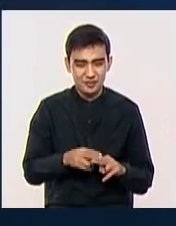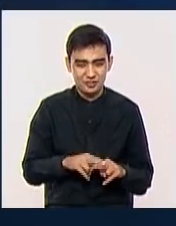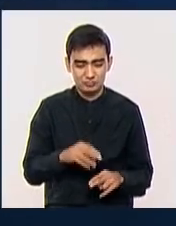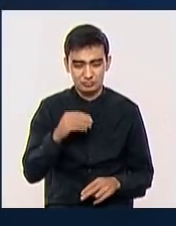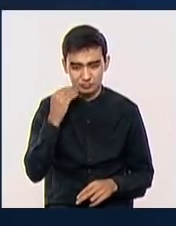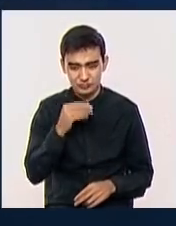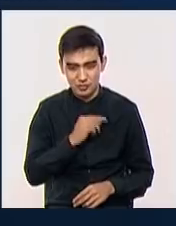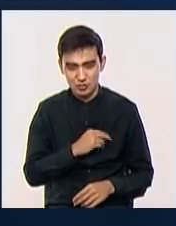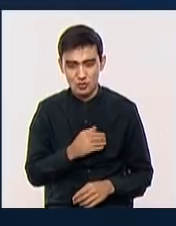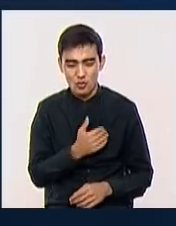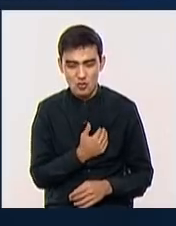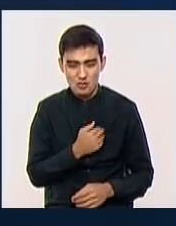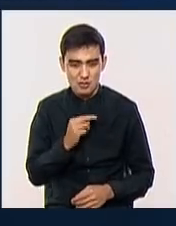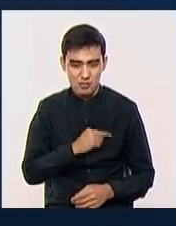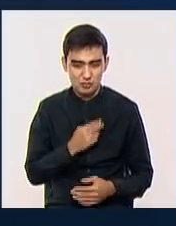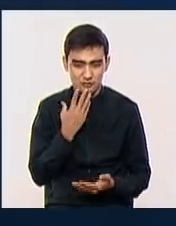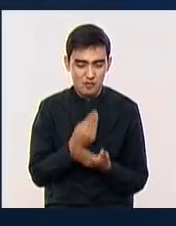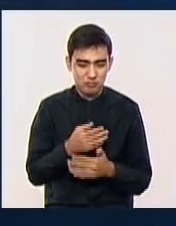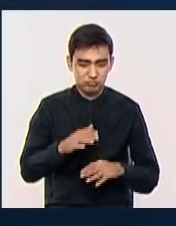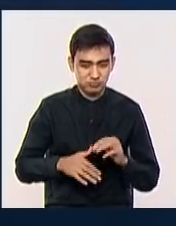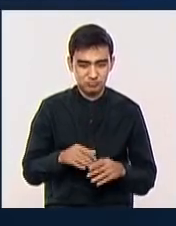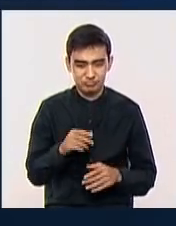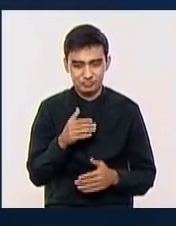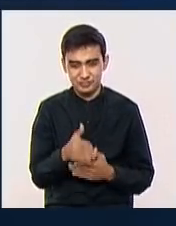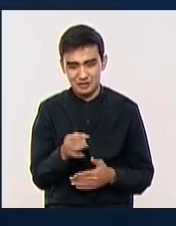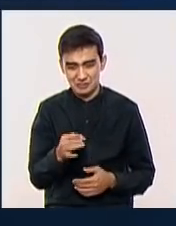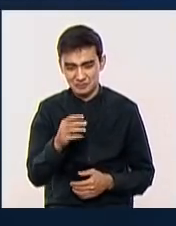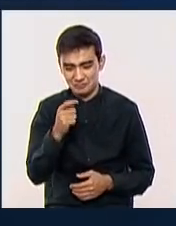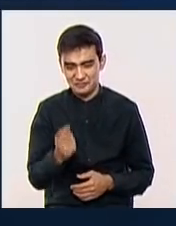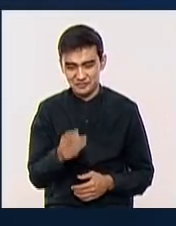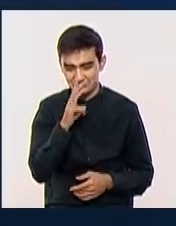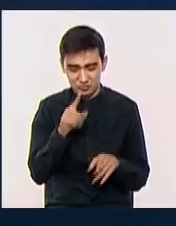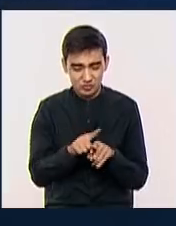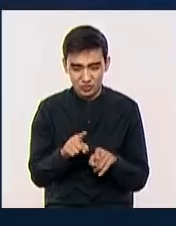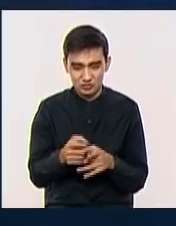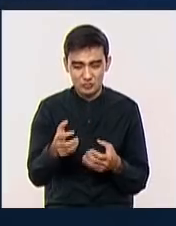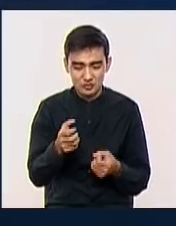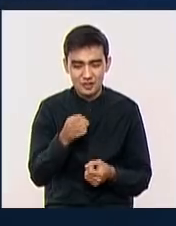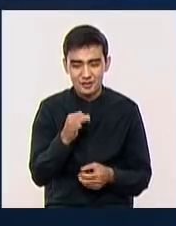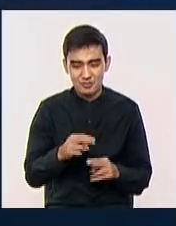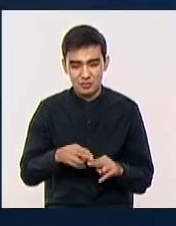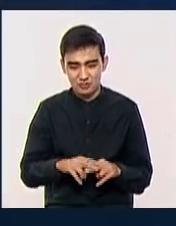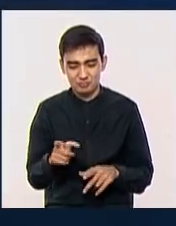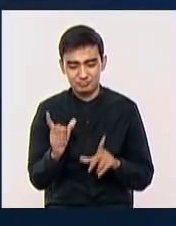и желание работать в своей профессии, получают неоправданно низкие зарплаты. Да? И, соответственно,